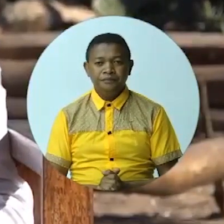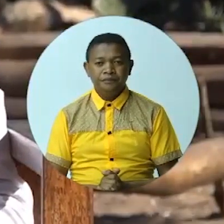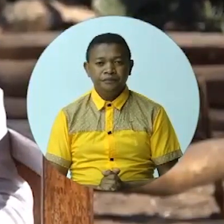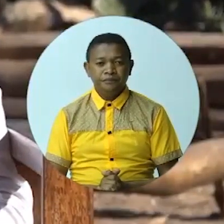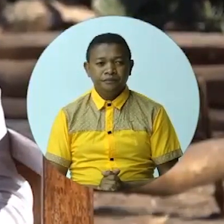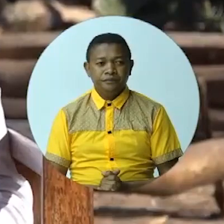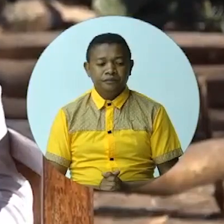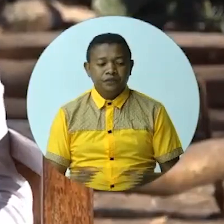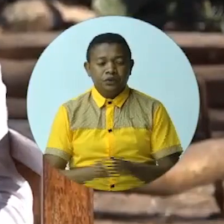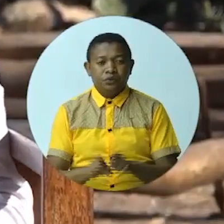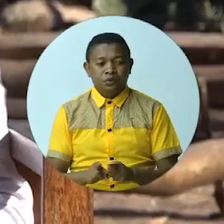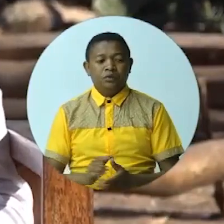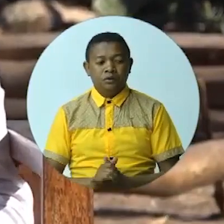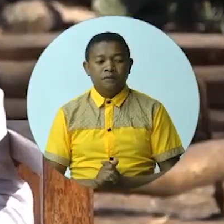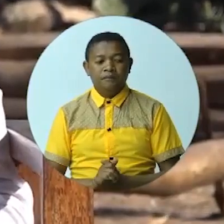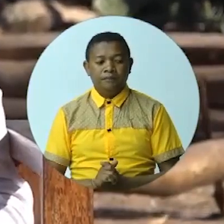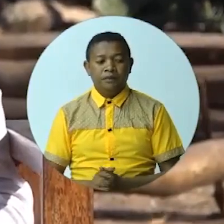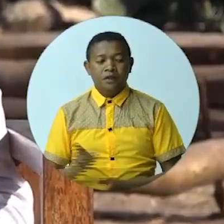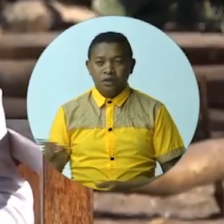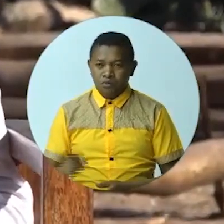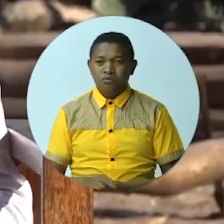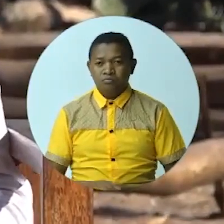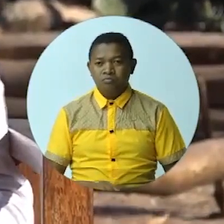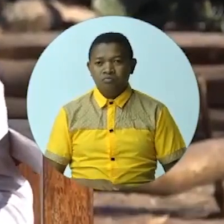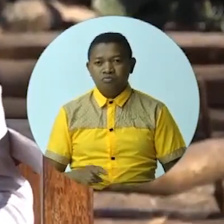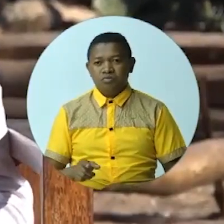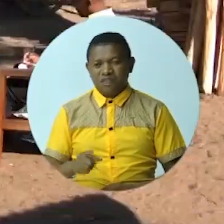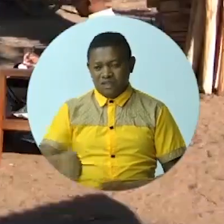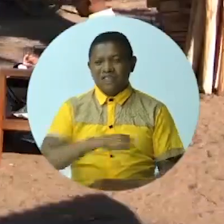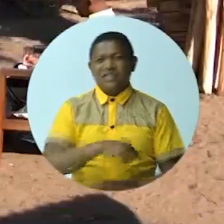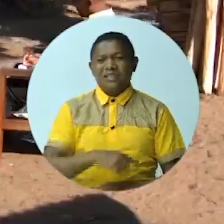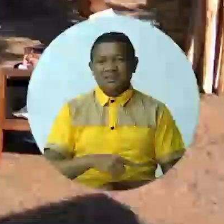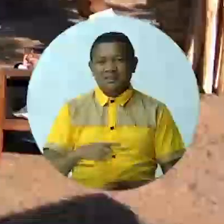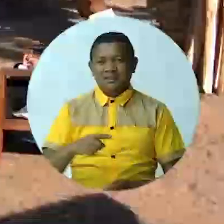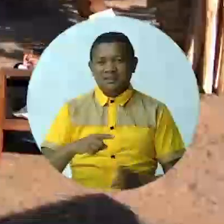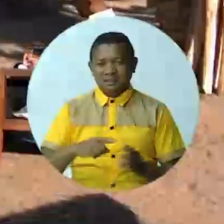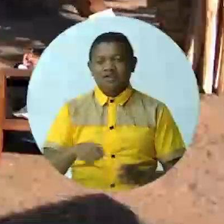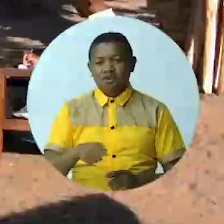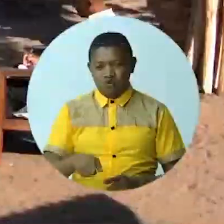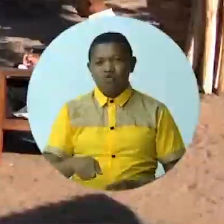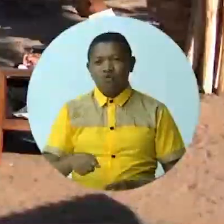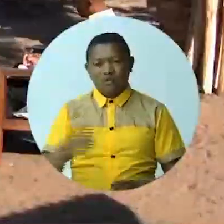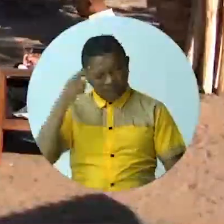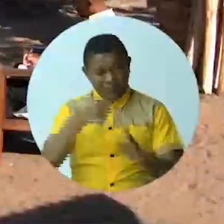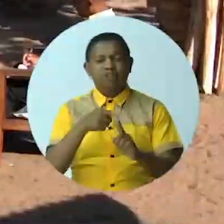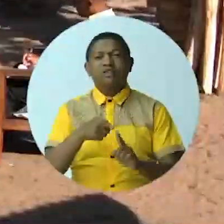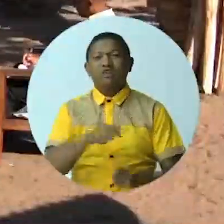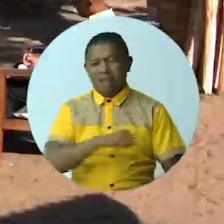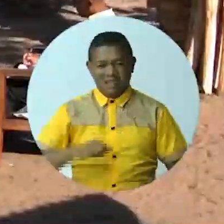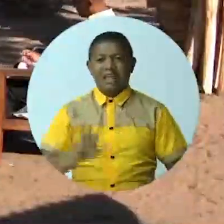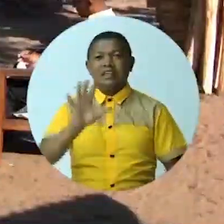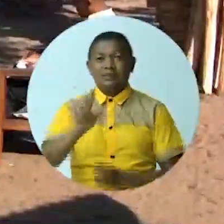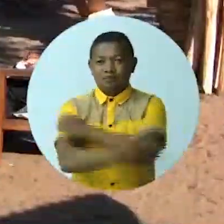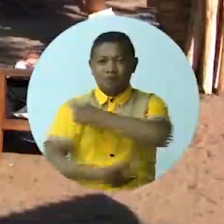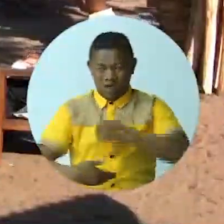olona kery ireo a heritona ny fanandronesika fa zavatra afa tanteraka no hitatsika eo anatin'izany kommuna ifotaka zany afaka